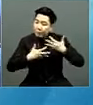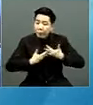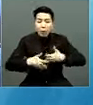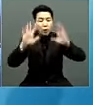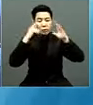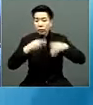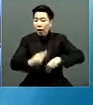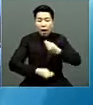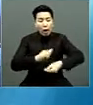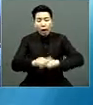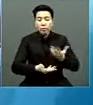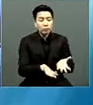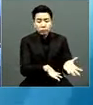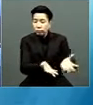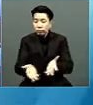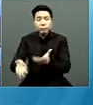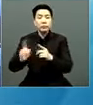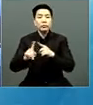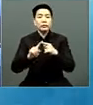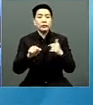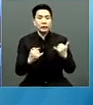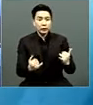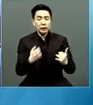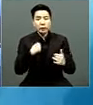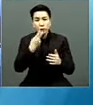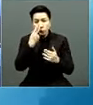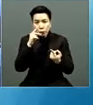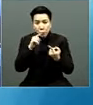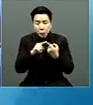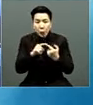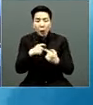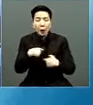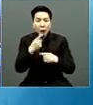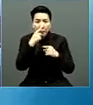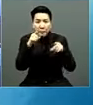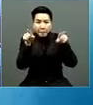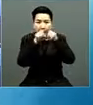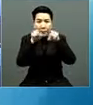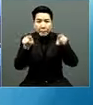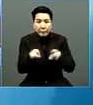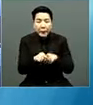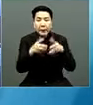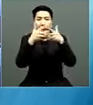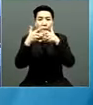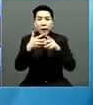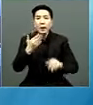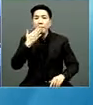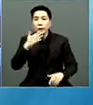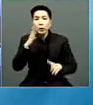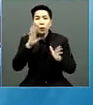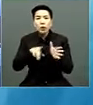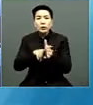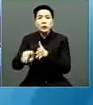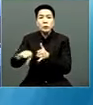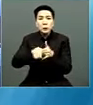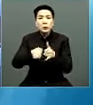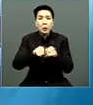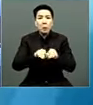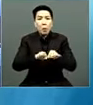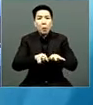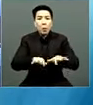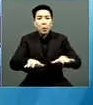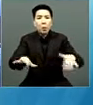ครับทางด้านเศรษฐกิจนะครับเพราะฉะนั้นตรงนี้ก็มีความเหมือนกันตรงที่ตรงนี้แล้วก็ทำให้เหมือนกันในเรื่องของการขยายตัว